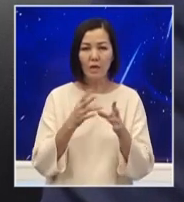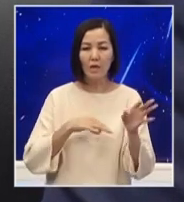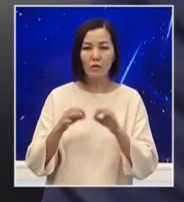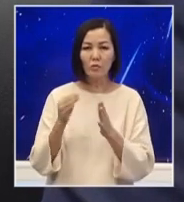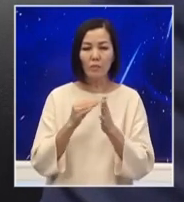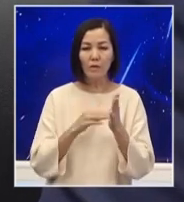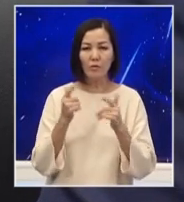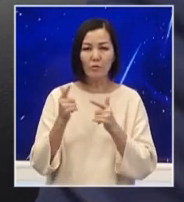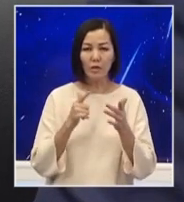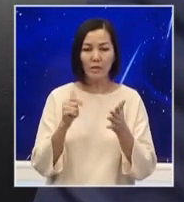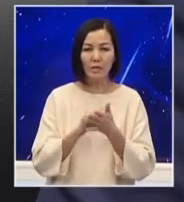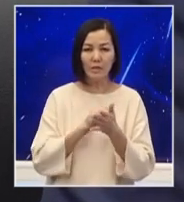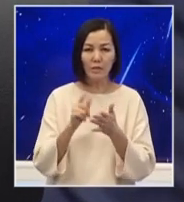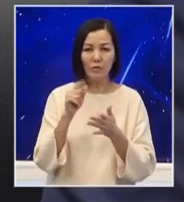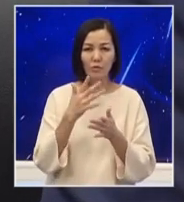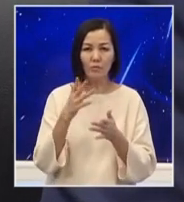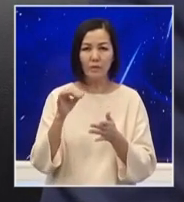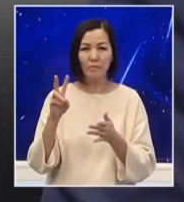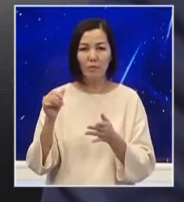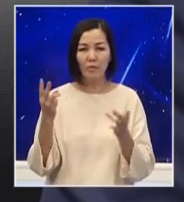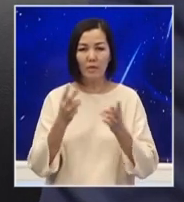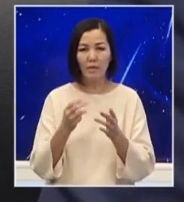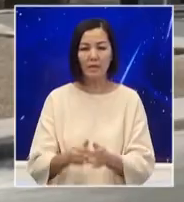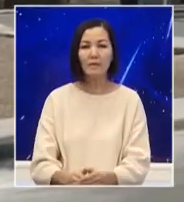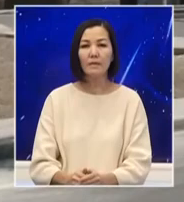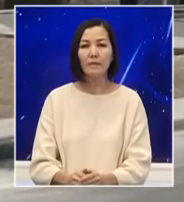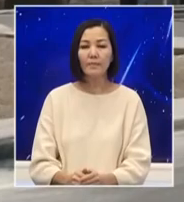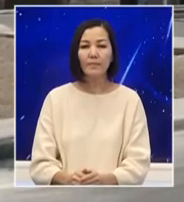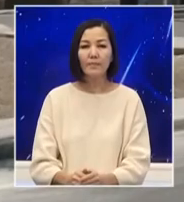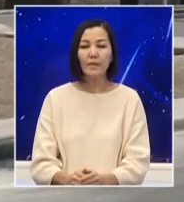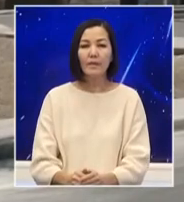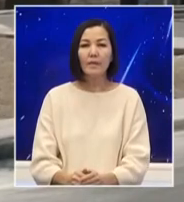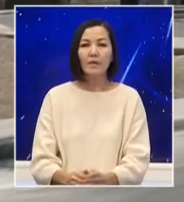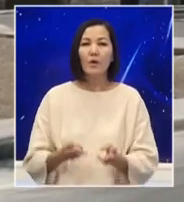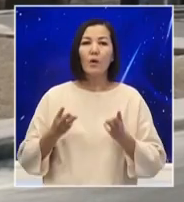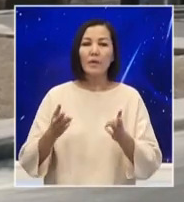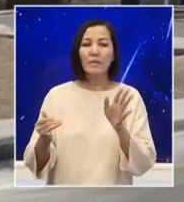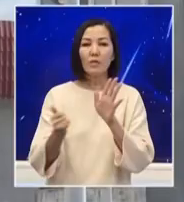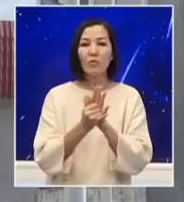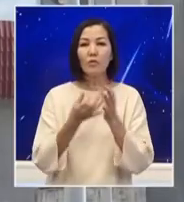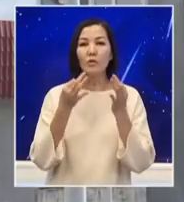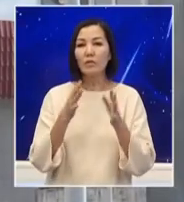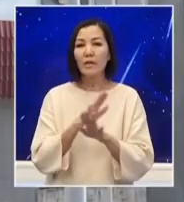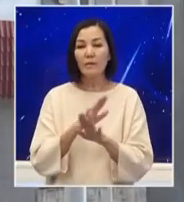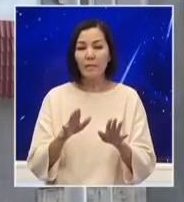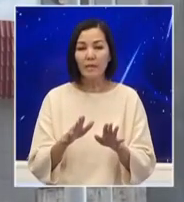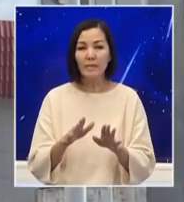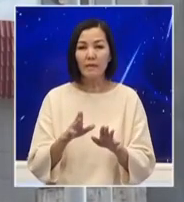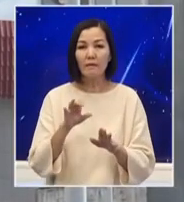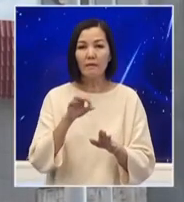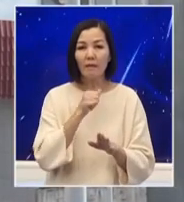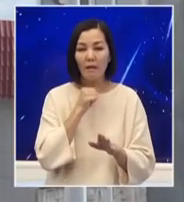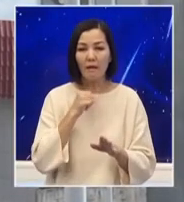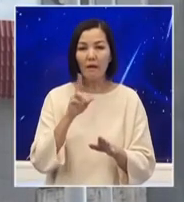жобалық сметалық құжаттамасына 105 миллион теңге керек. Блокты модульді қазанды орнату жайдан жай қолға алынбады. Талғар Қаскелең